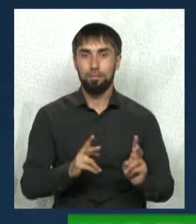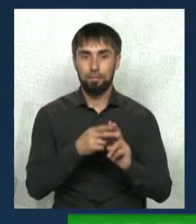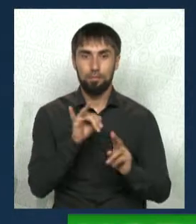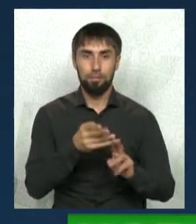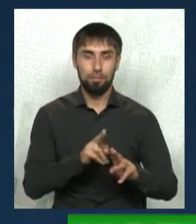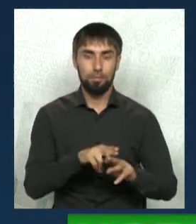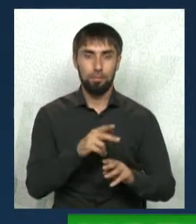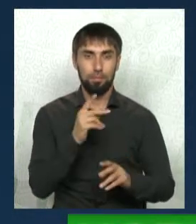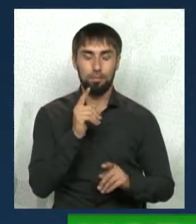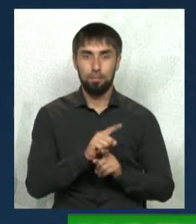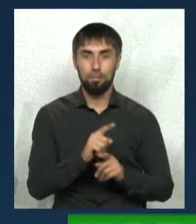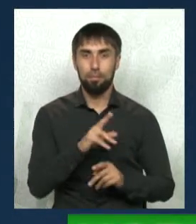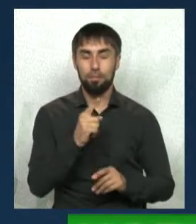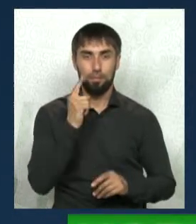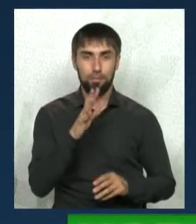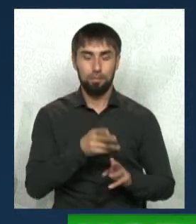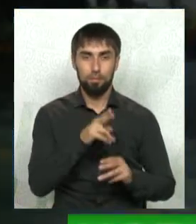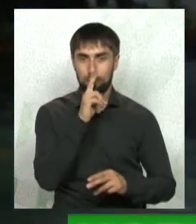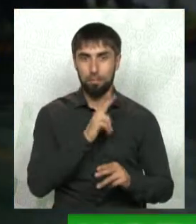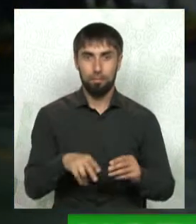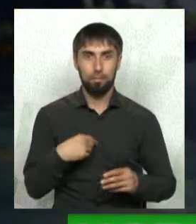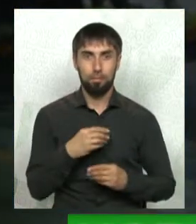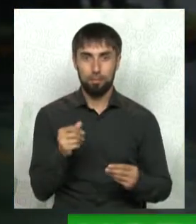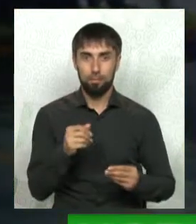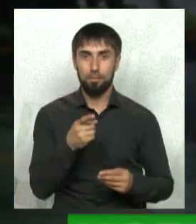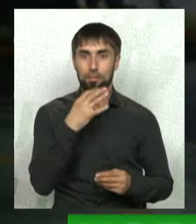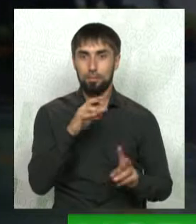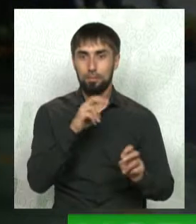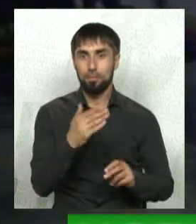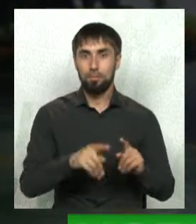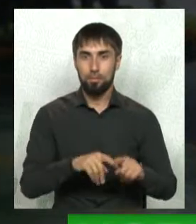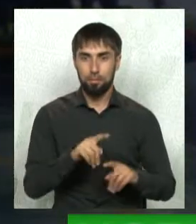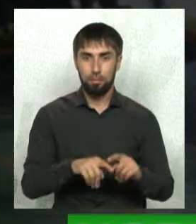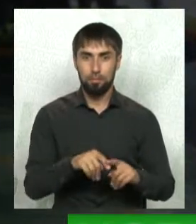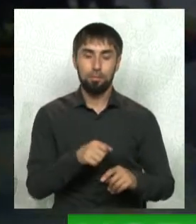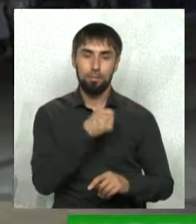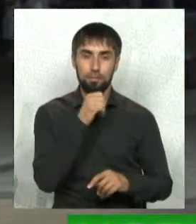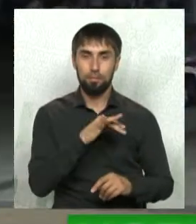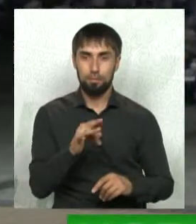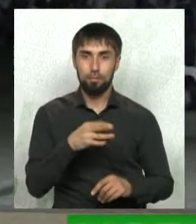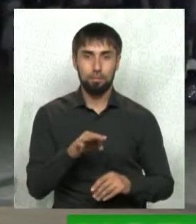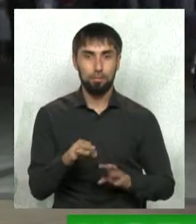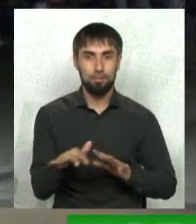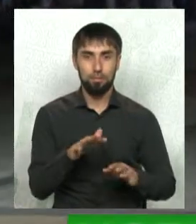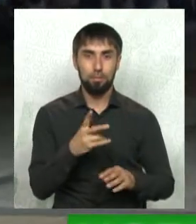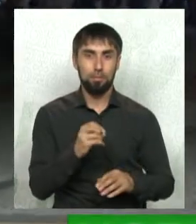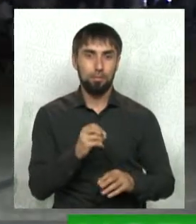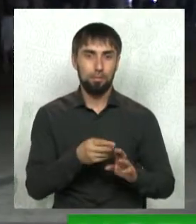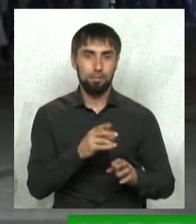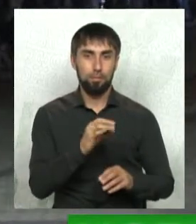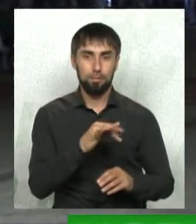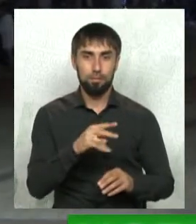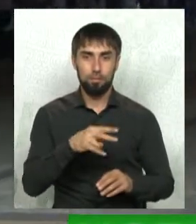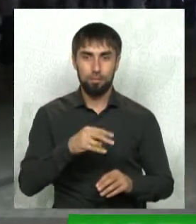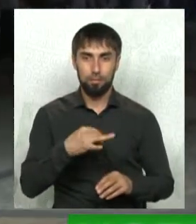Поэтому и сам не заметил, как потерялся. Пока сотрудники полиции ищут его родителей, старший инспектор по делам несовершеннолетних Любава